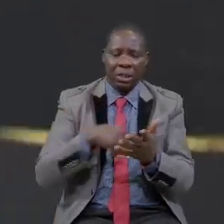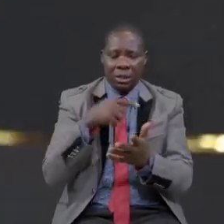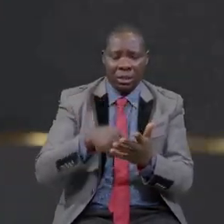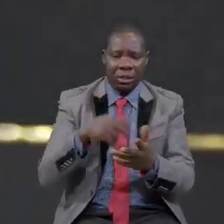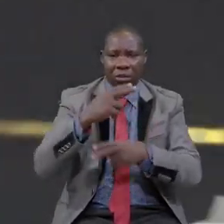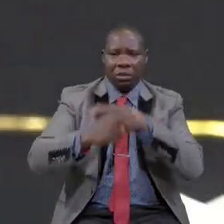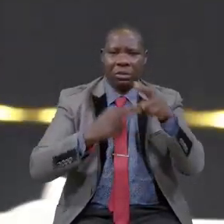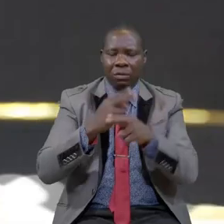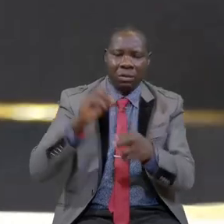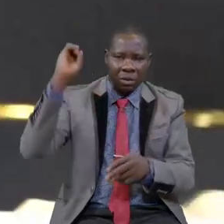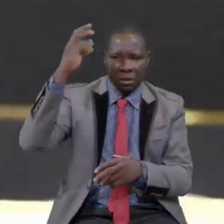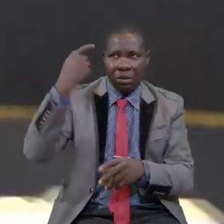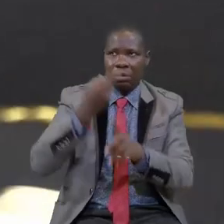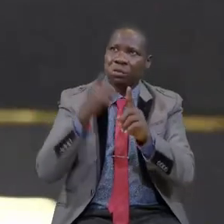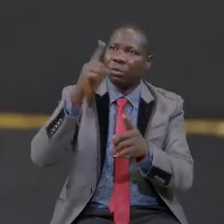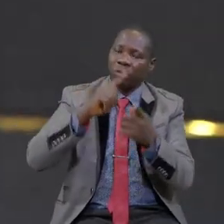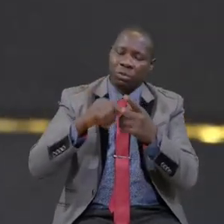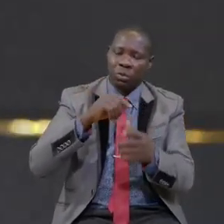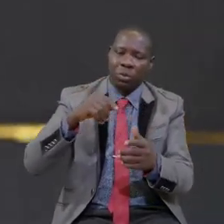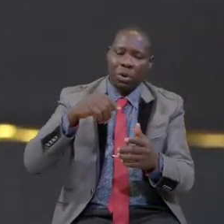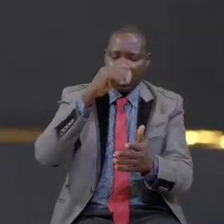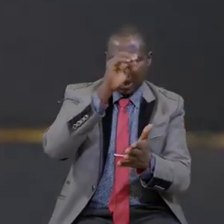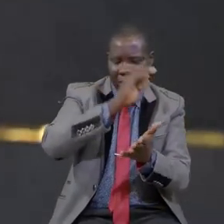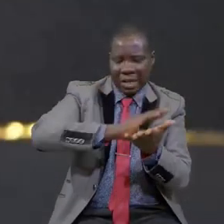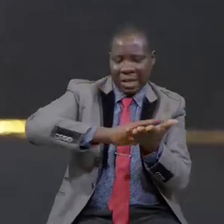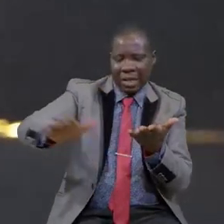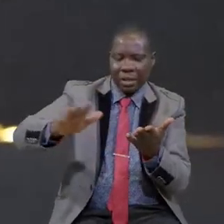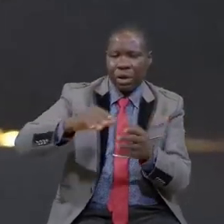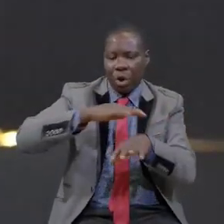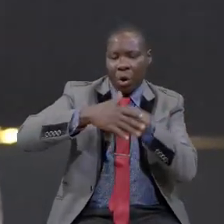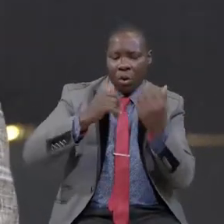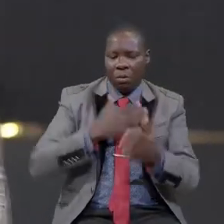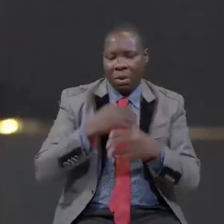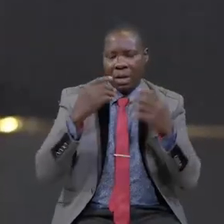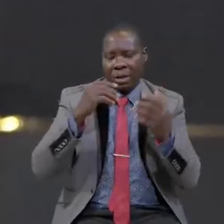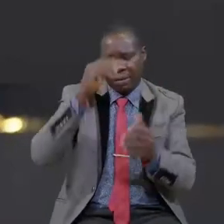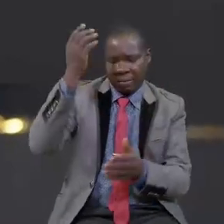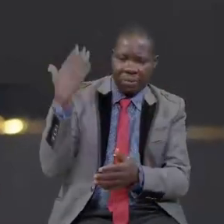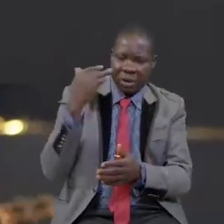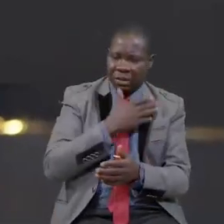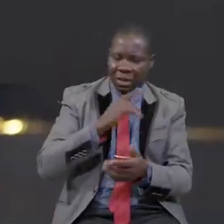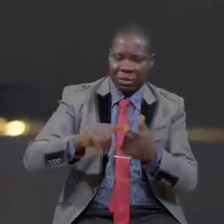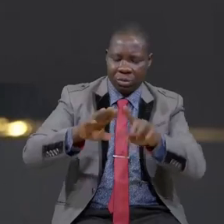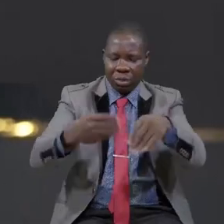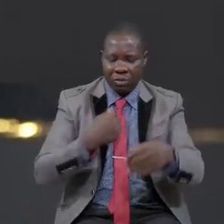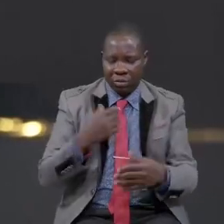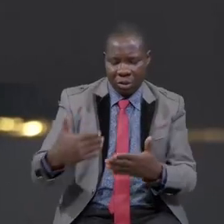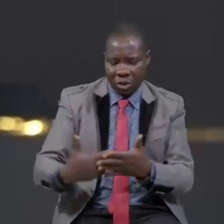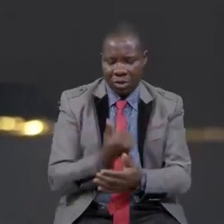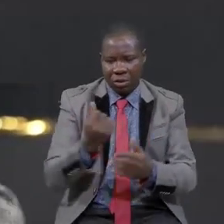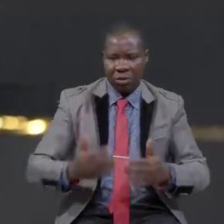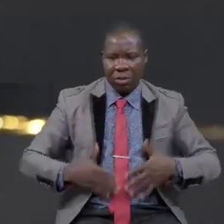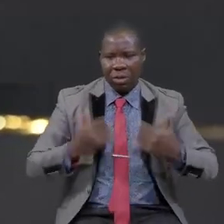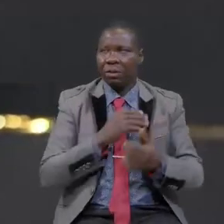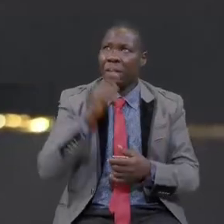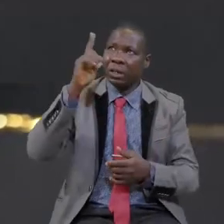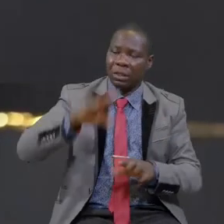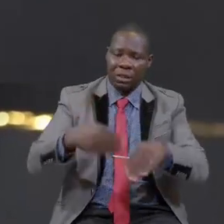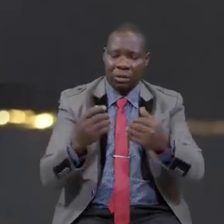part pour effacer tout mon passé et pour me donner une nouvelle vie, et te donne cette nouvelle